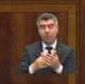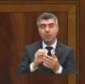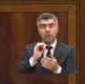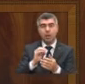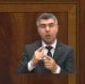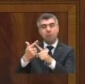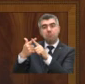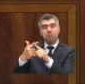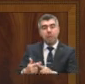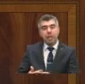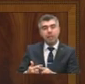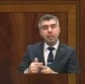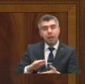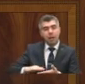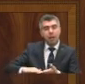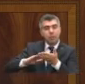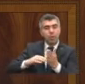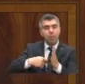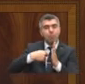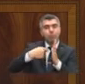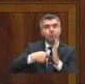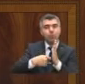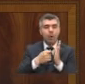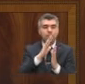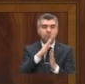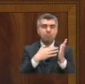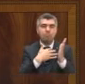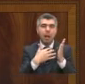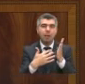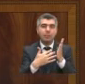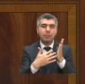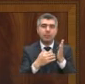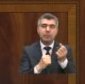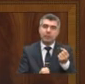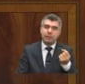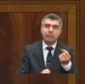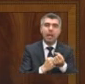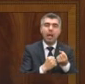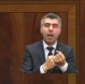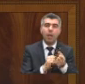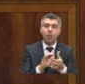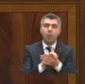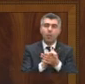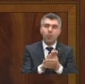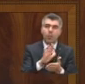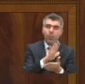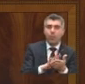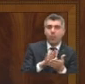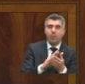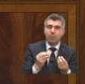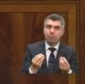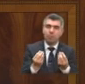المالية اللازمة وإنجاز المشاريع المبرمجة في إطار التعامل والتعاون والتكامل